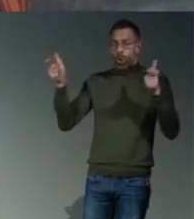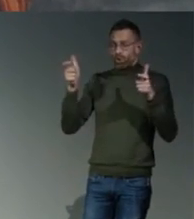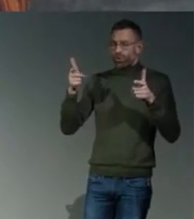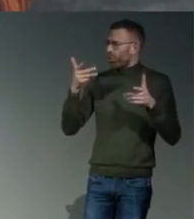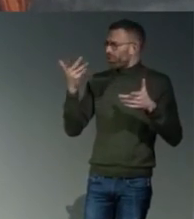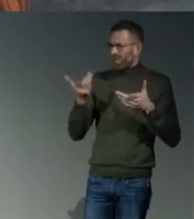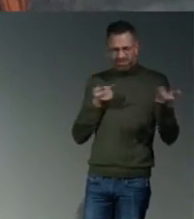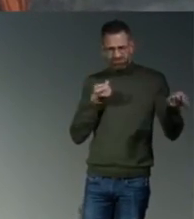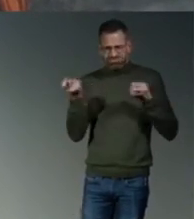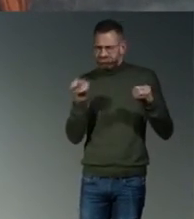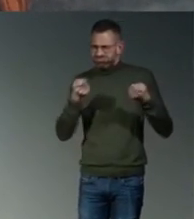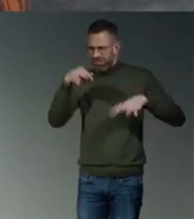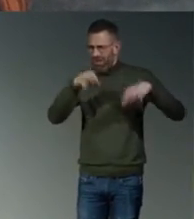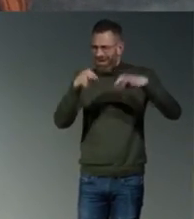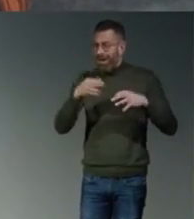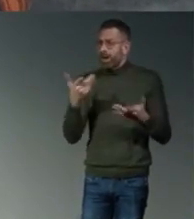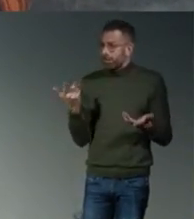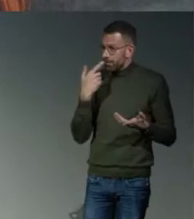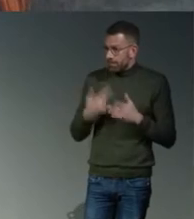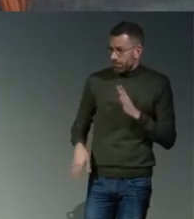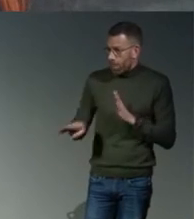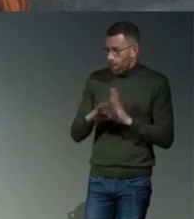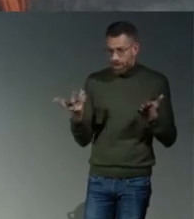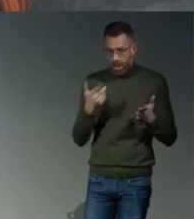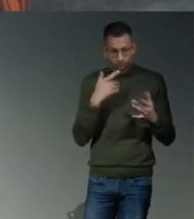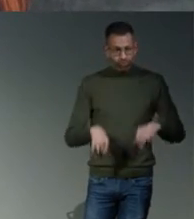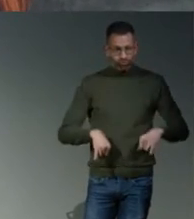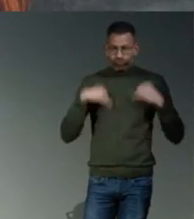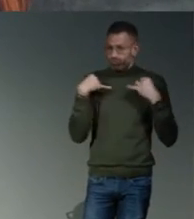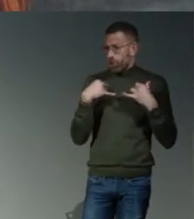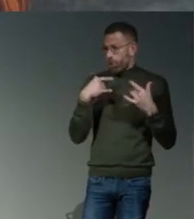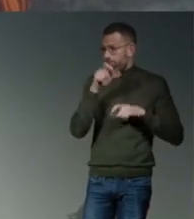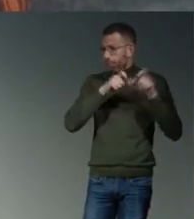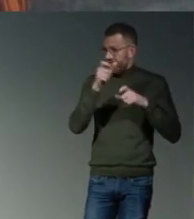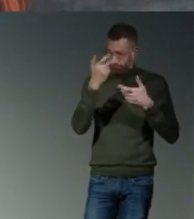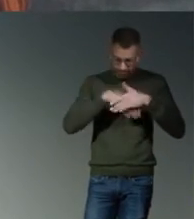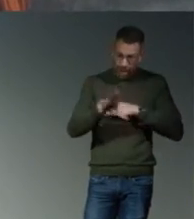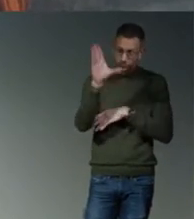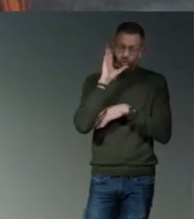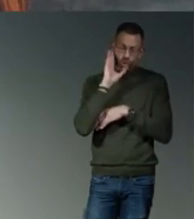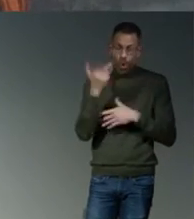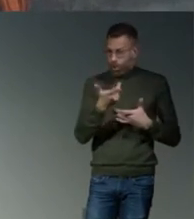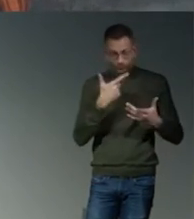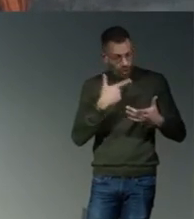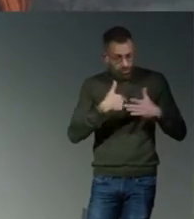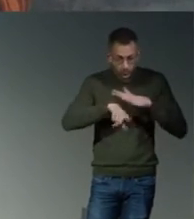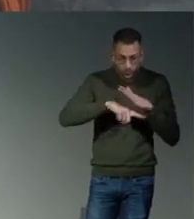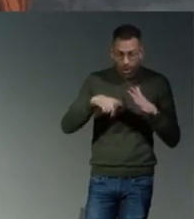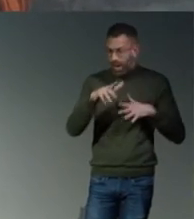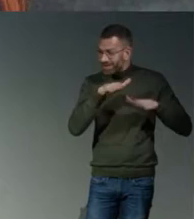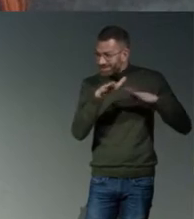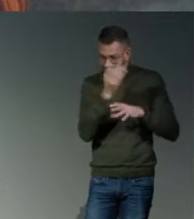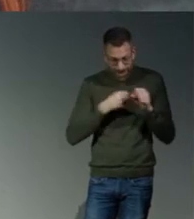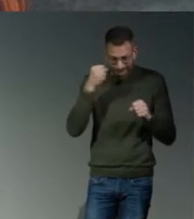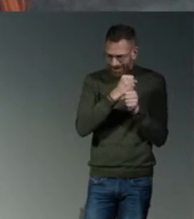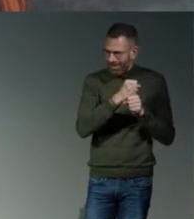nous manipulent, etc., au départ, c'est des jeunes gens dans leur chambre qui créent des langages et des systèmes qui